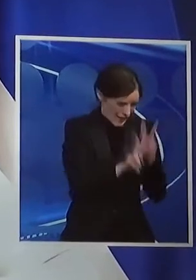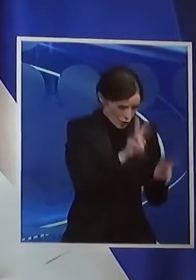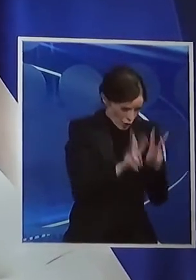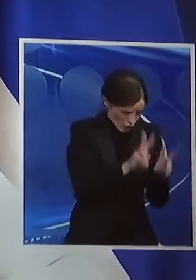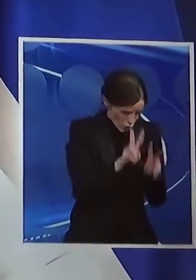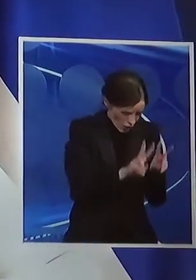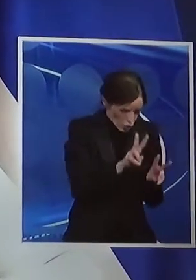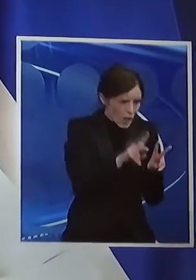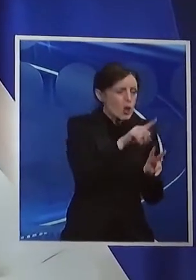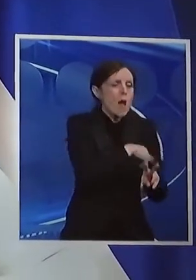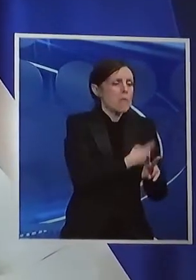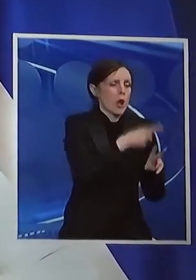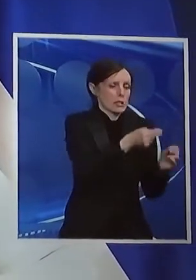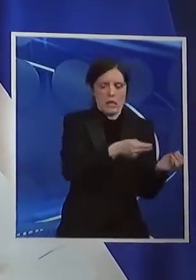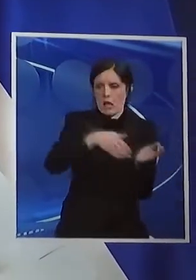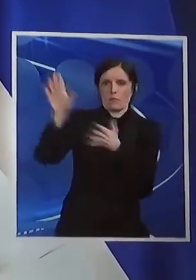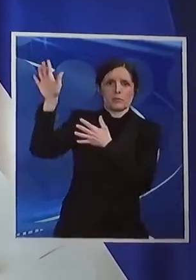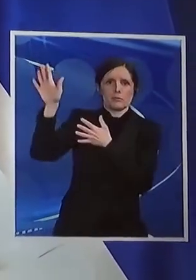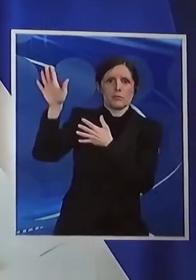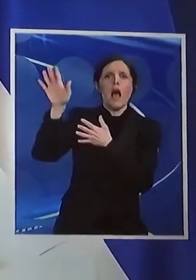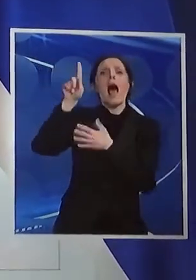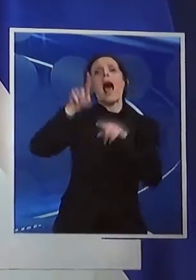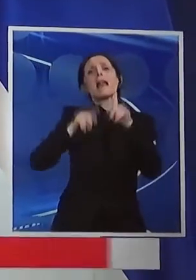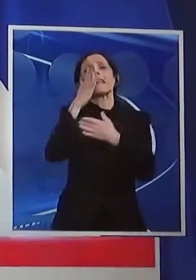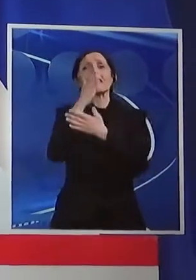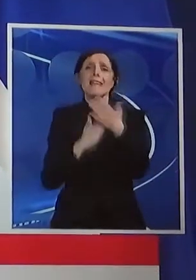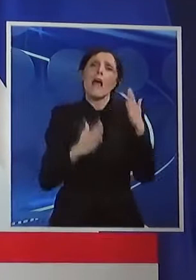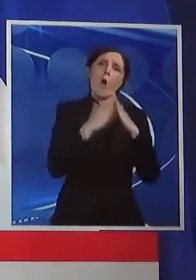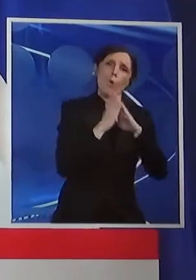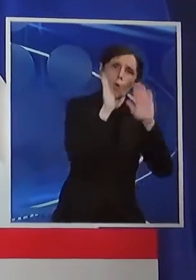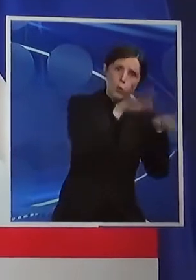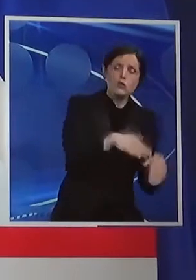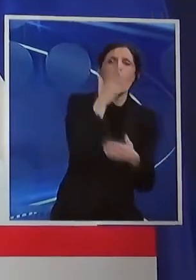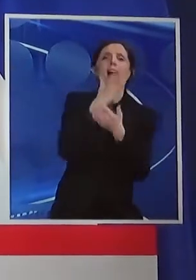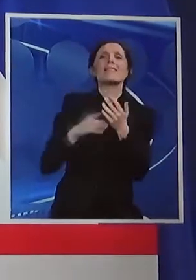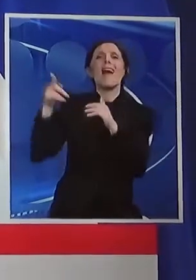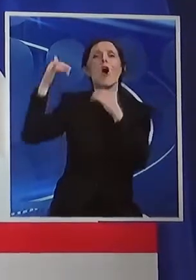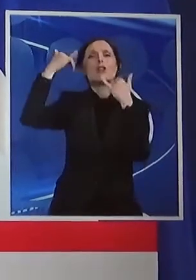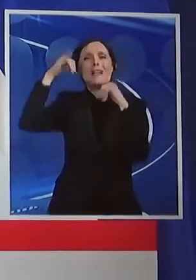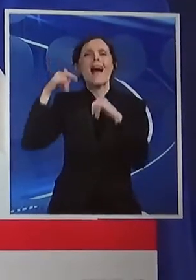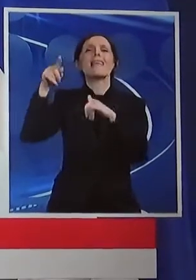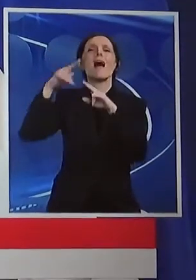svojim kućama, jer se čeka znači drugi negativni nalaz.